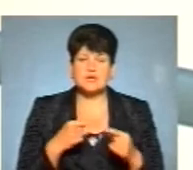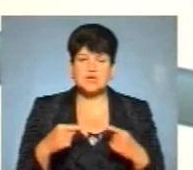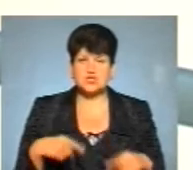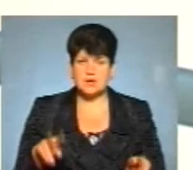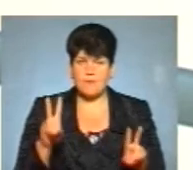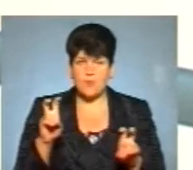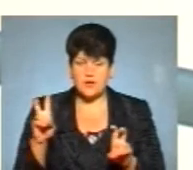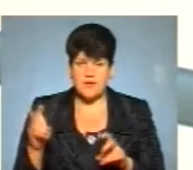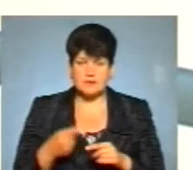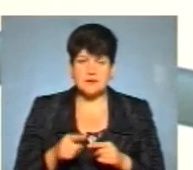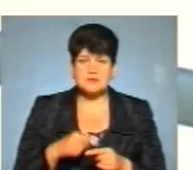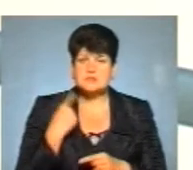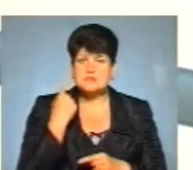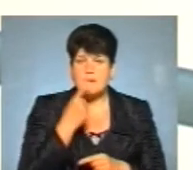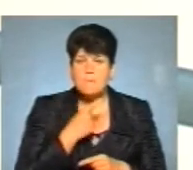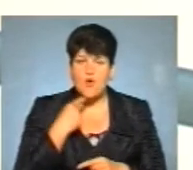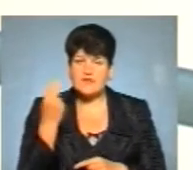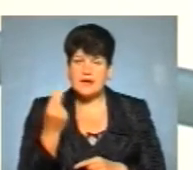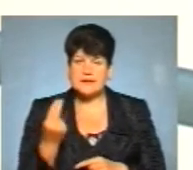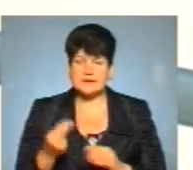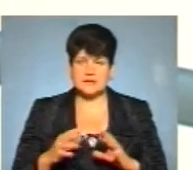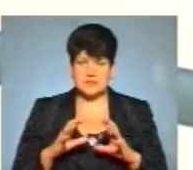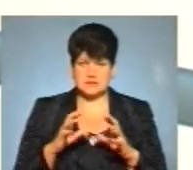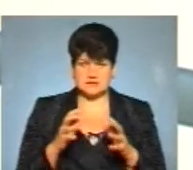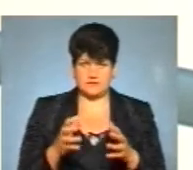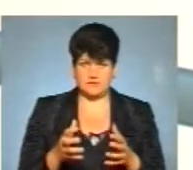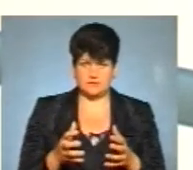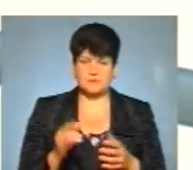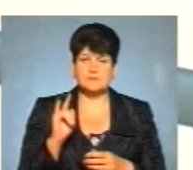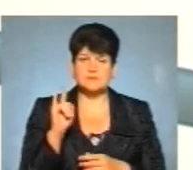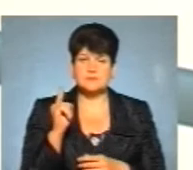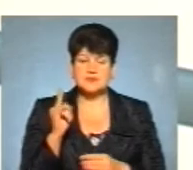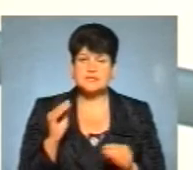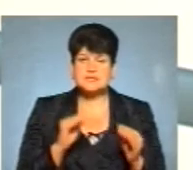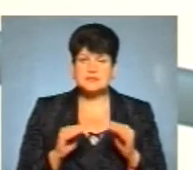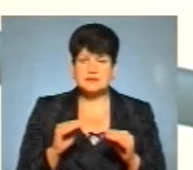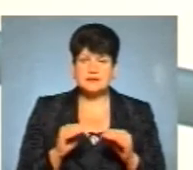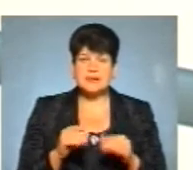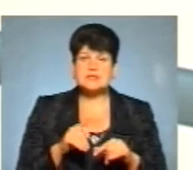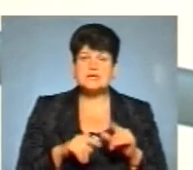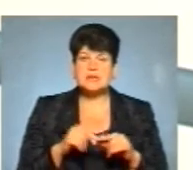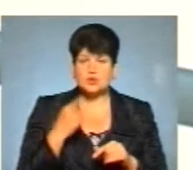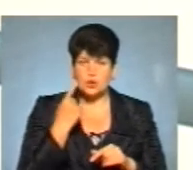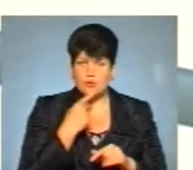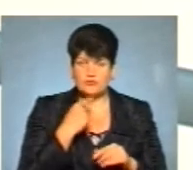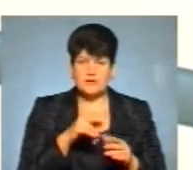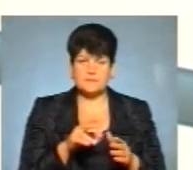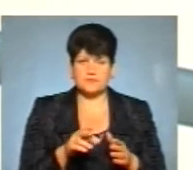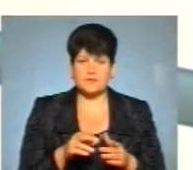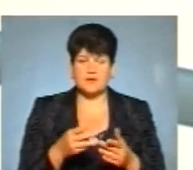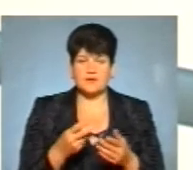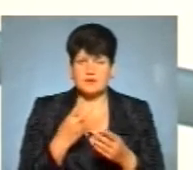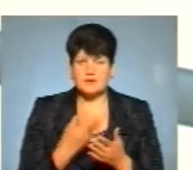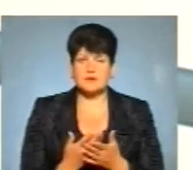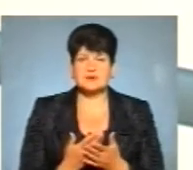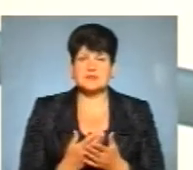це мовна картина світу. Мовна картина світу в дитини складається рідною мовою. Вона ідентифікує поняття між собою.